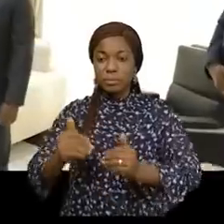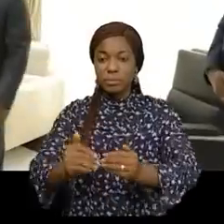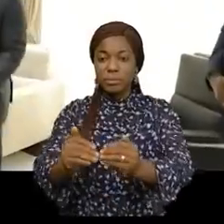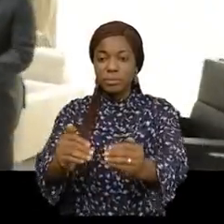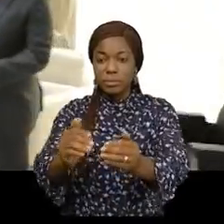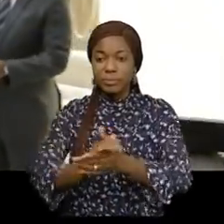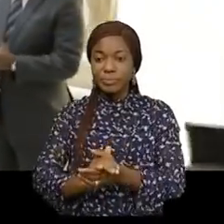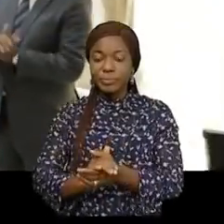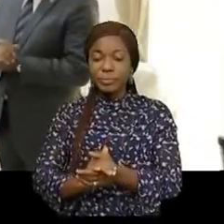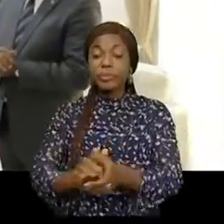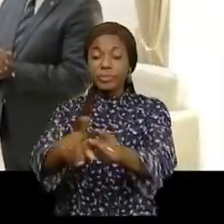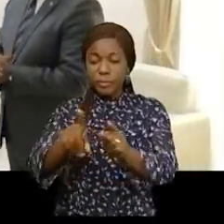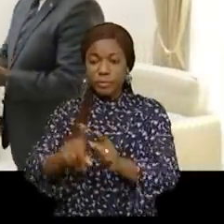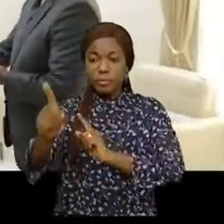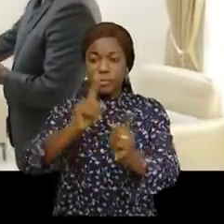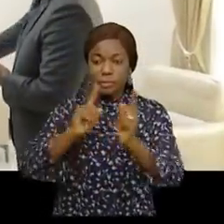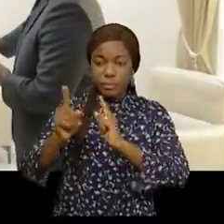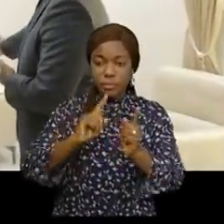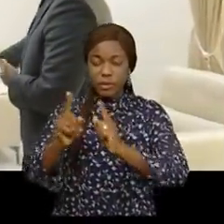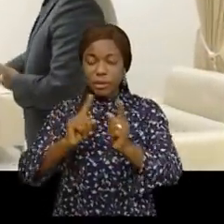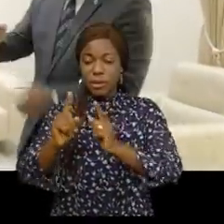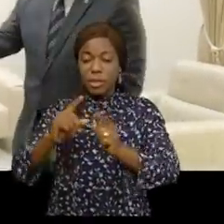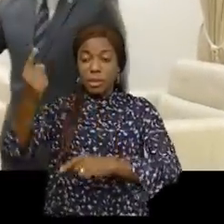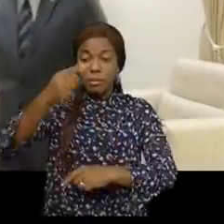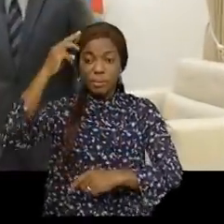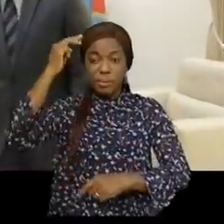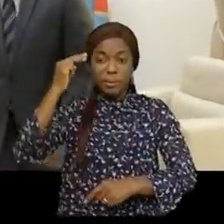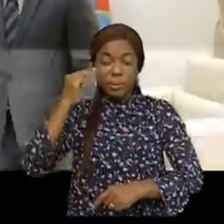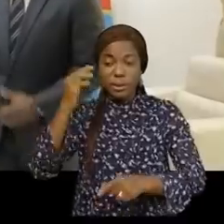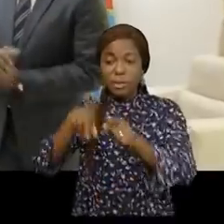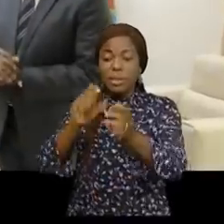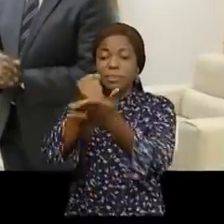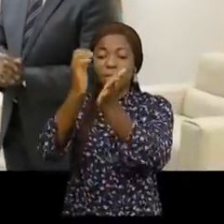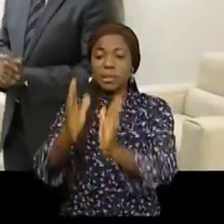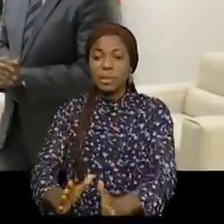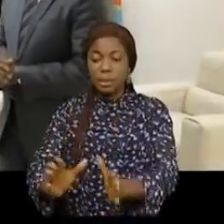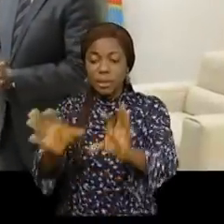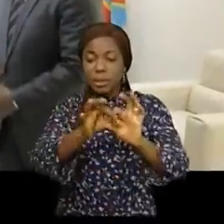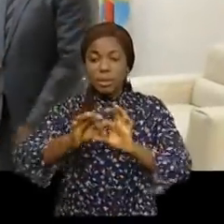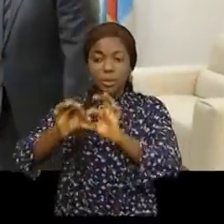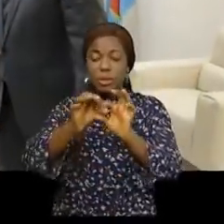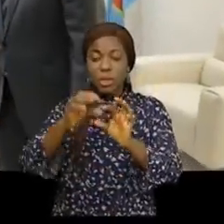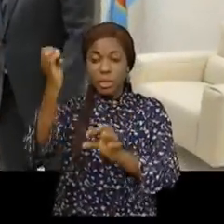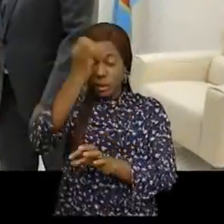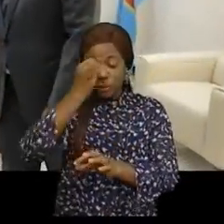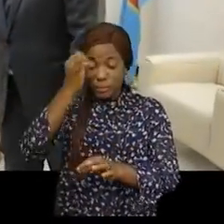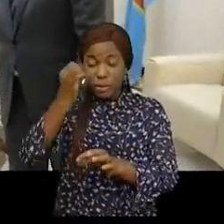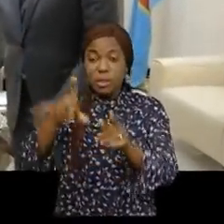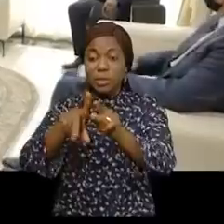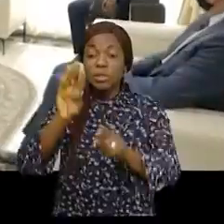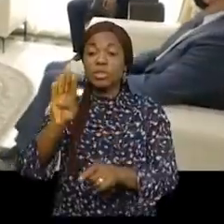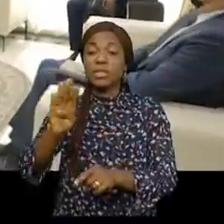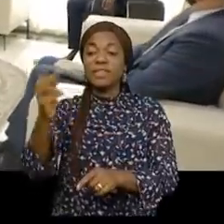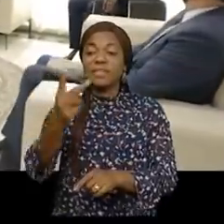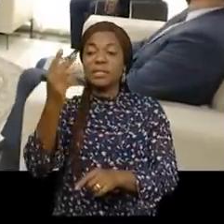Que retenir du tête-à-tête Premier ministre Jean-Michel Samalou Kondé Kyenge et l'ambassadeur de l'Union européenne Jean-Marc Chantenier ce jeudi